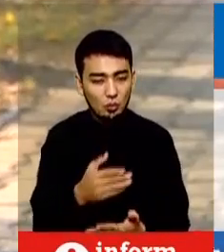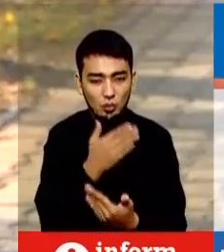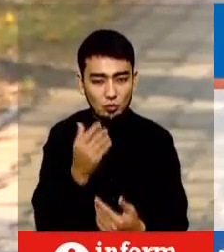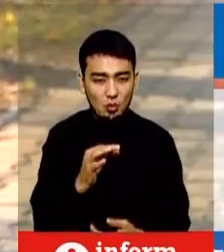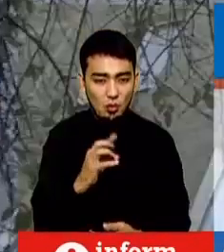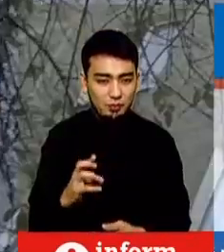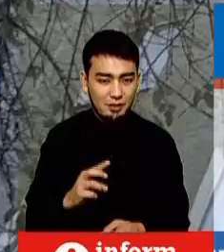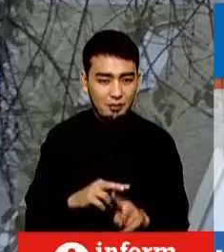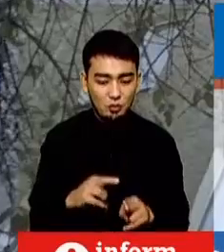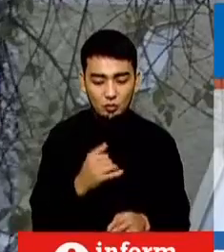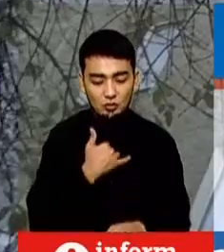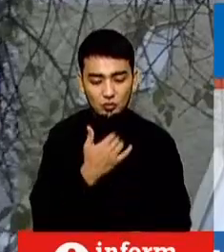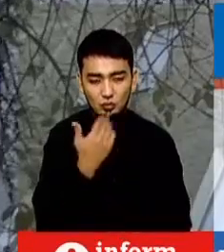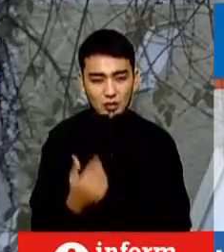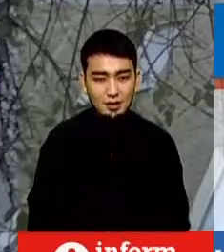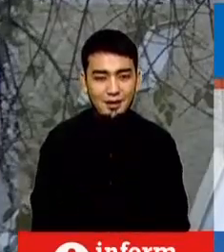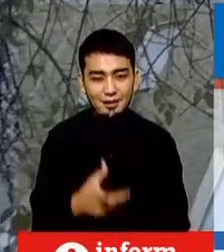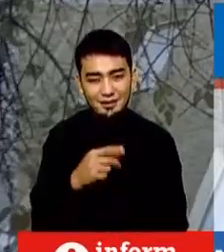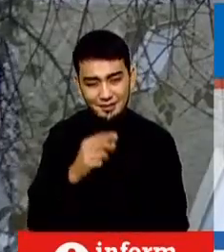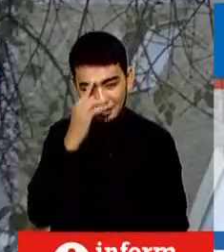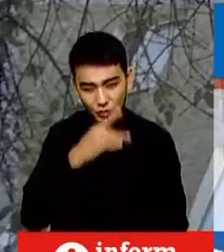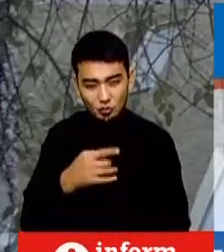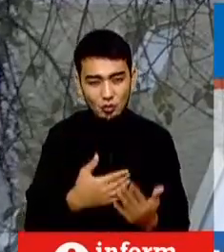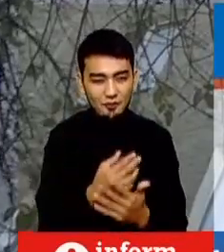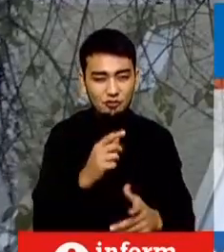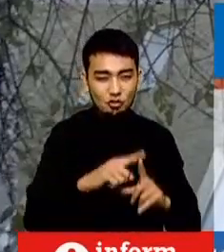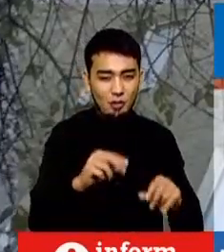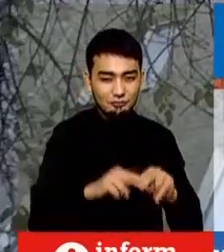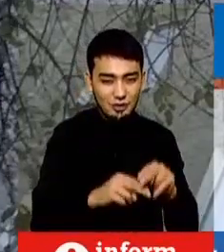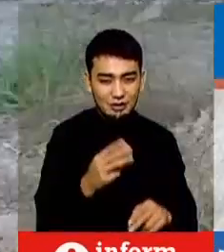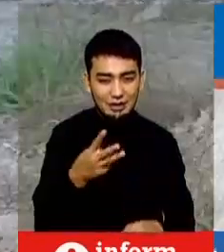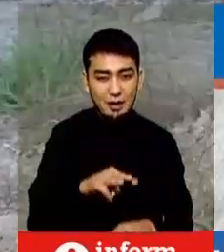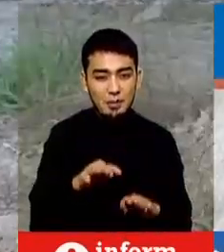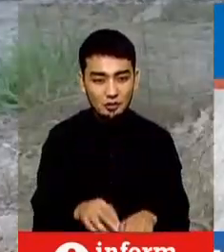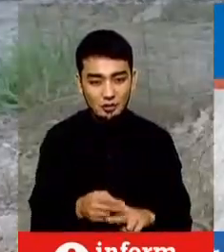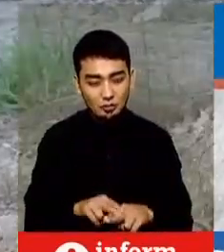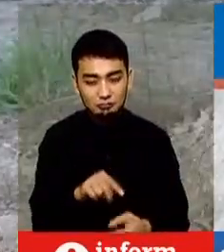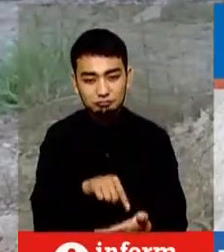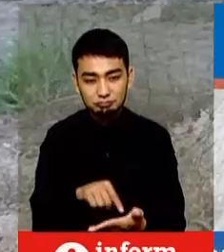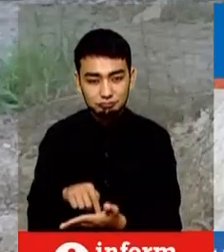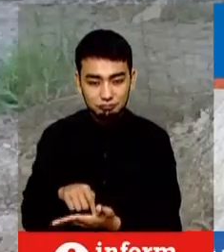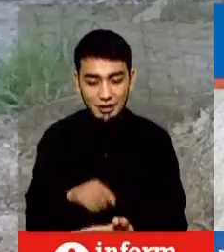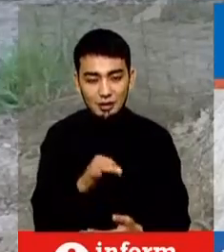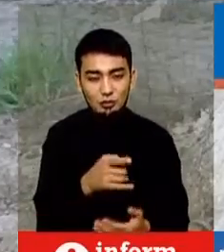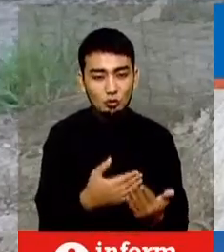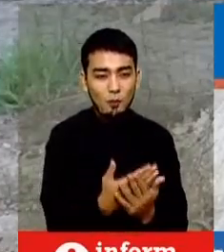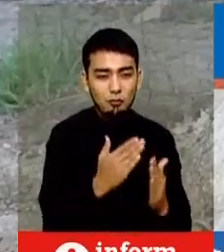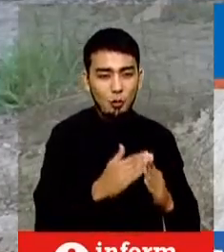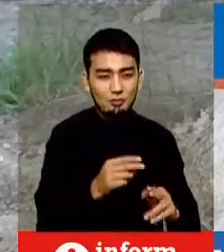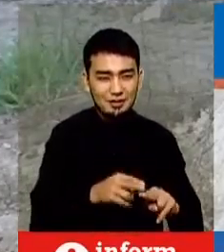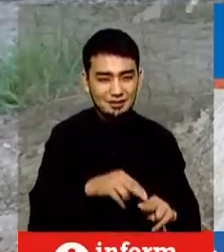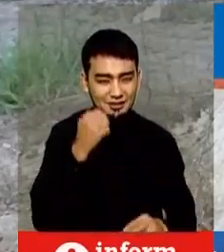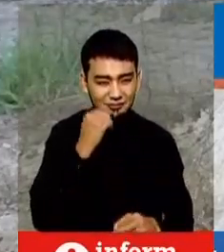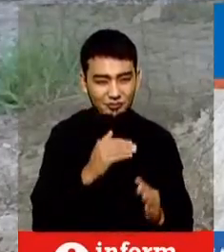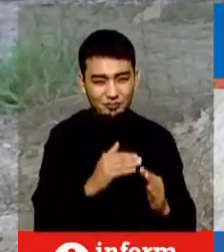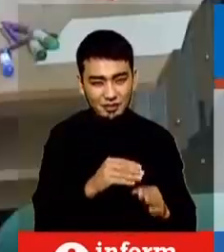объемом у нас нет. Микрорайон, где планируют строительство новой школы, расширяется. Строятся новые дома, соответственно, увеличивается численность